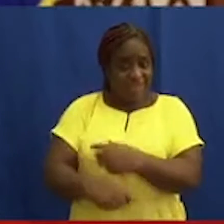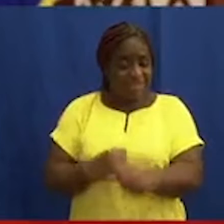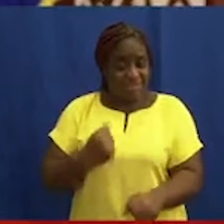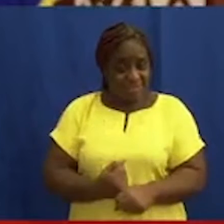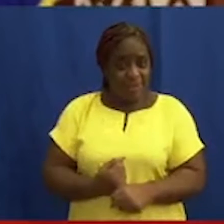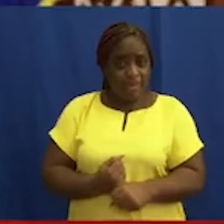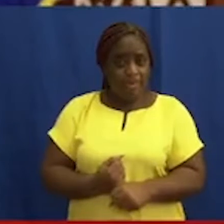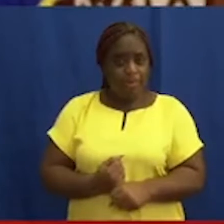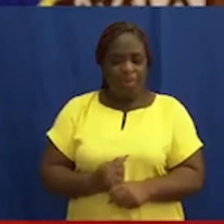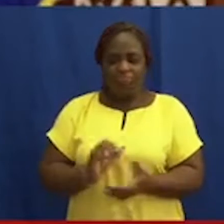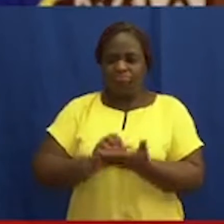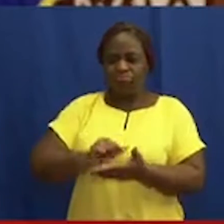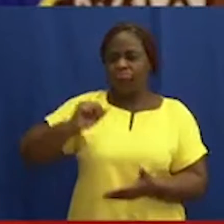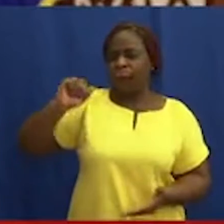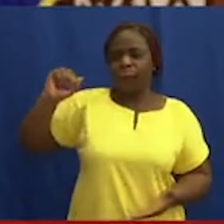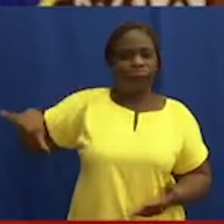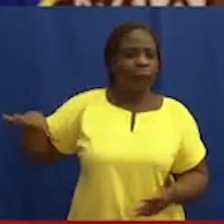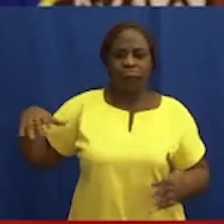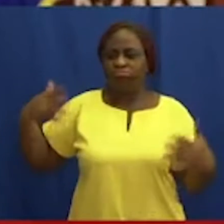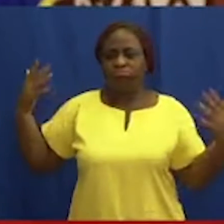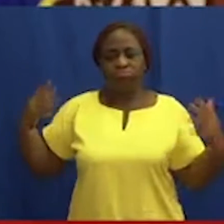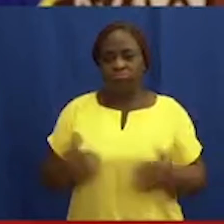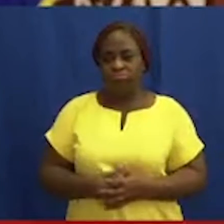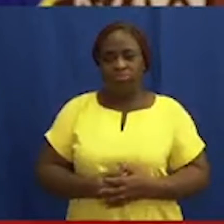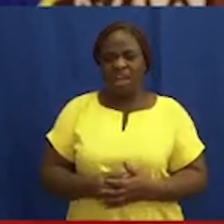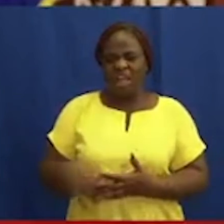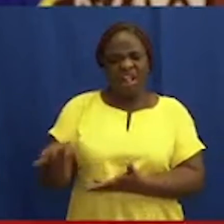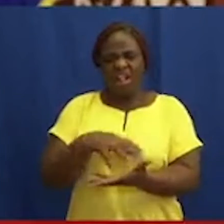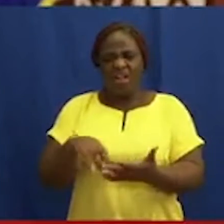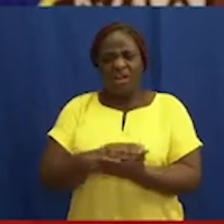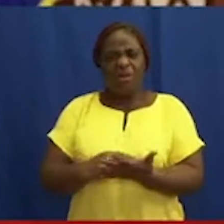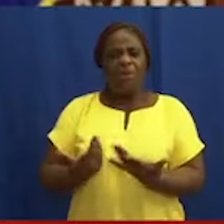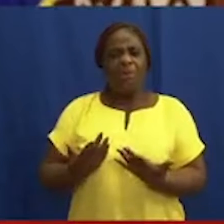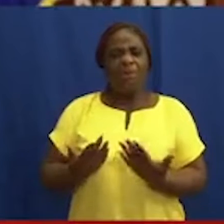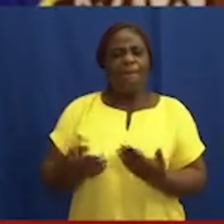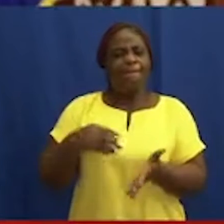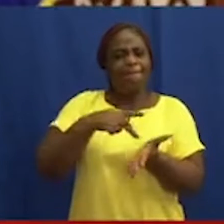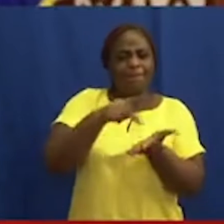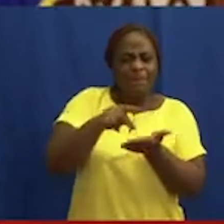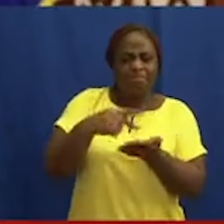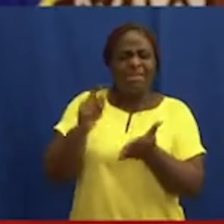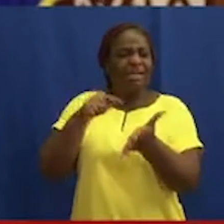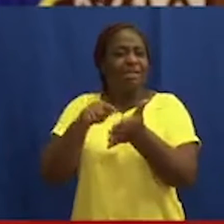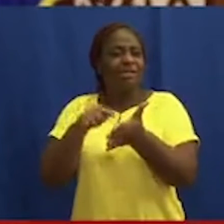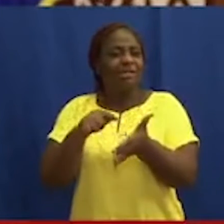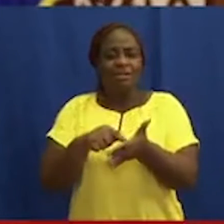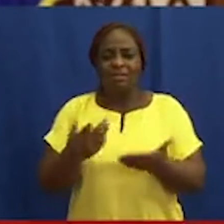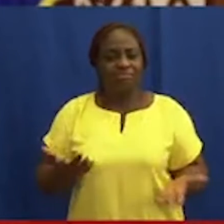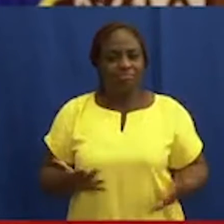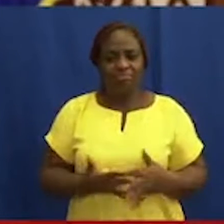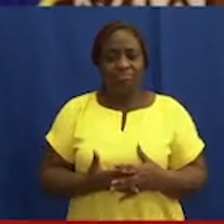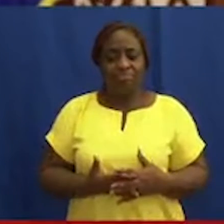muke karbowa musamman wajen yin abubuwa na more rayuwa. Da yawan mu ba mu